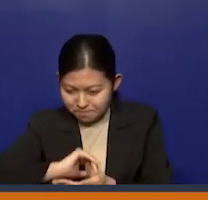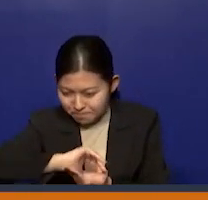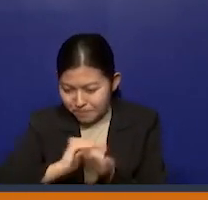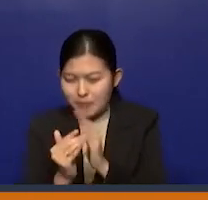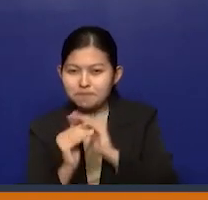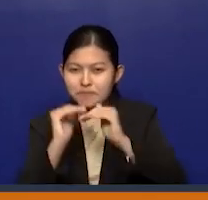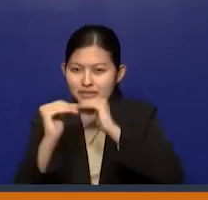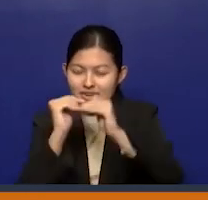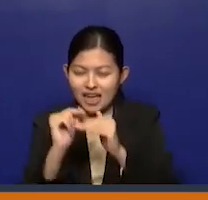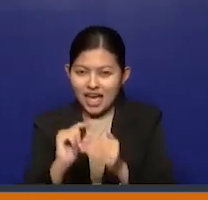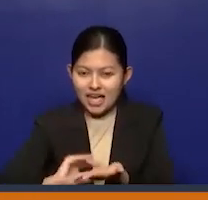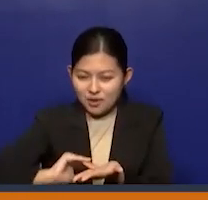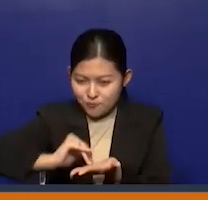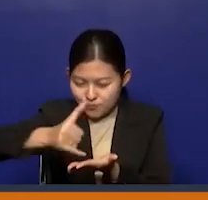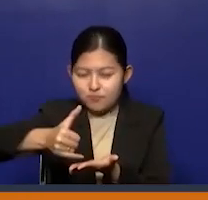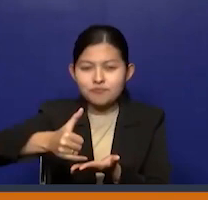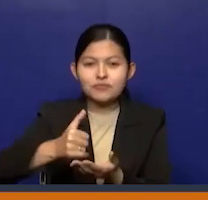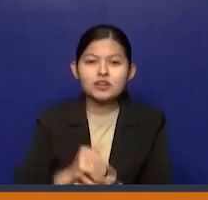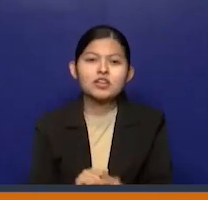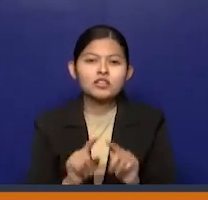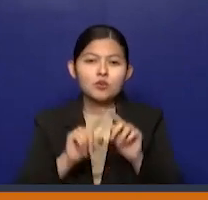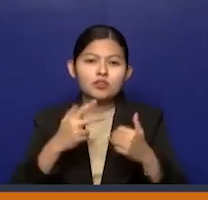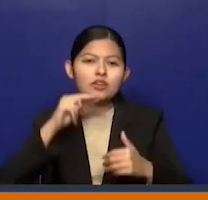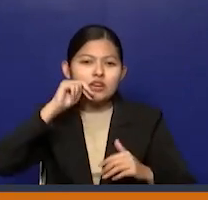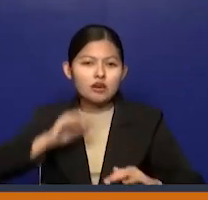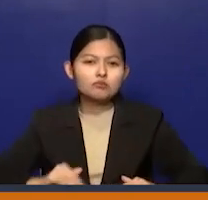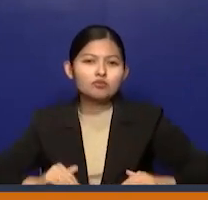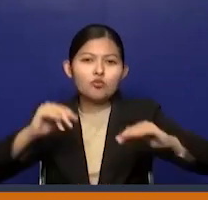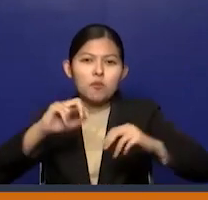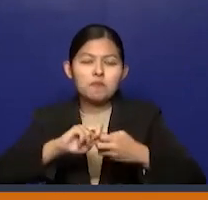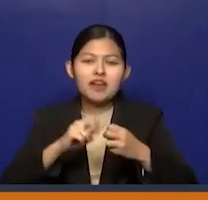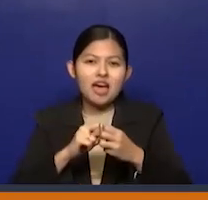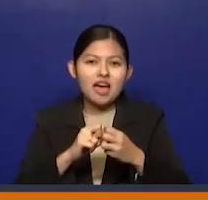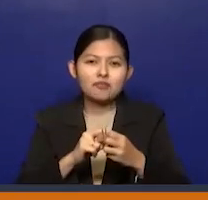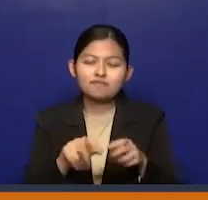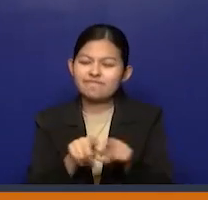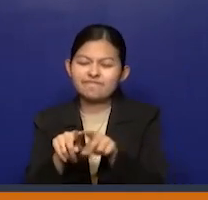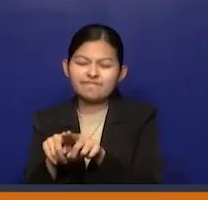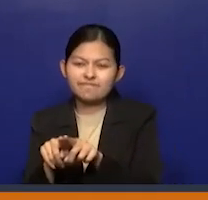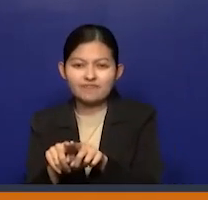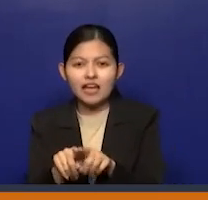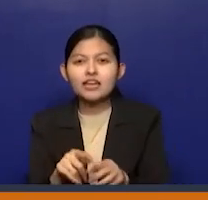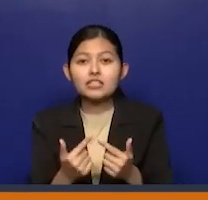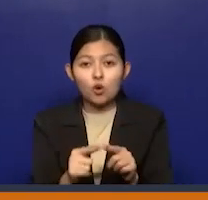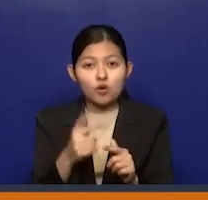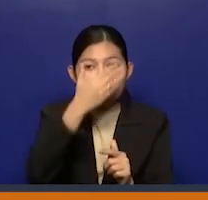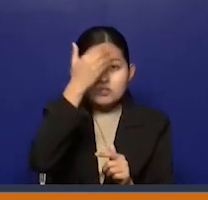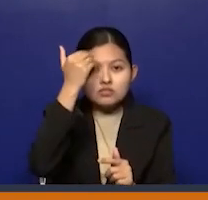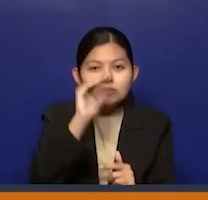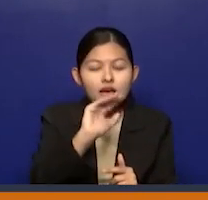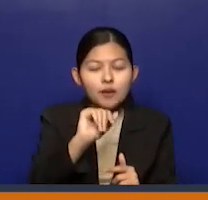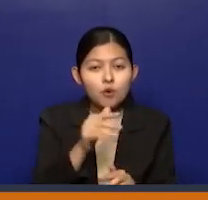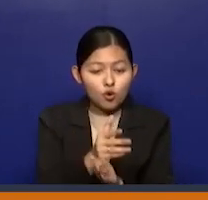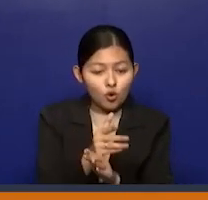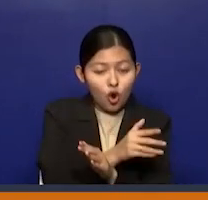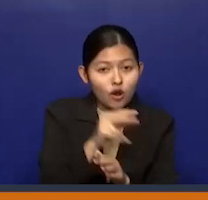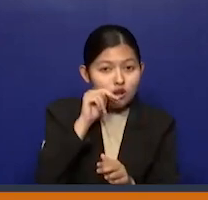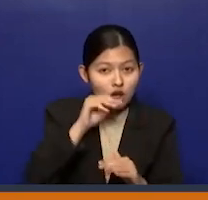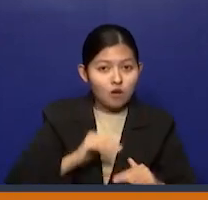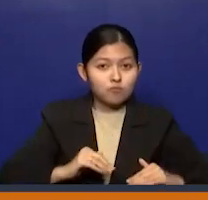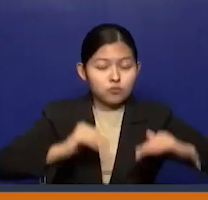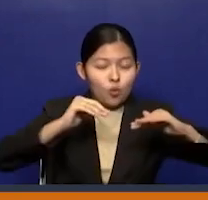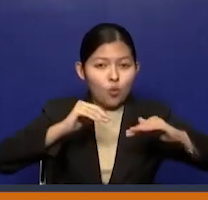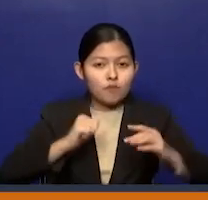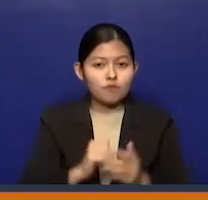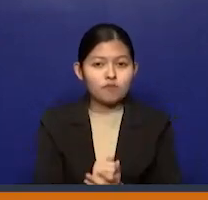ช่วงโควิชแต่ตอนนี้เป็นเรื่องน้ำท่วมอาจจะไม่ได้เป็นปัญหาเดียวกันแต่เราต้องไม่ลืมว่าก่อนที่จะมีน้ำท่วมเนี่ย